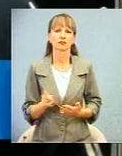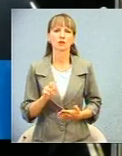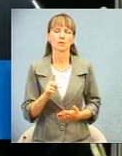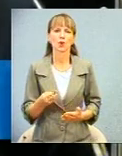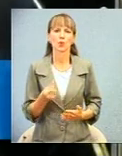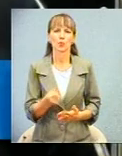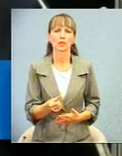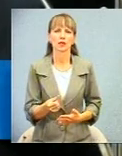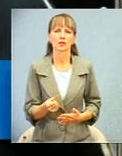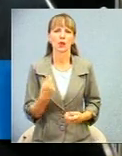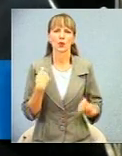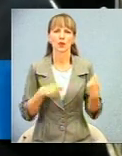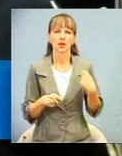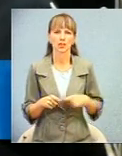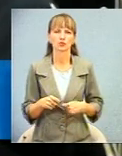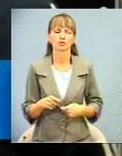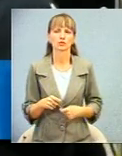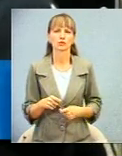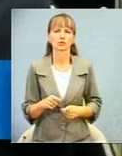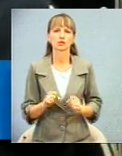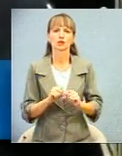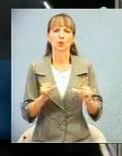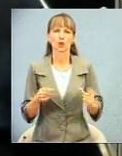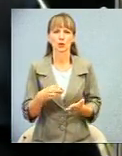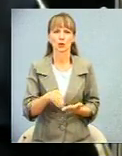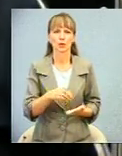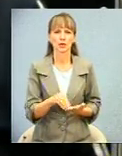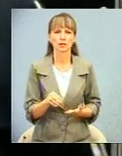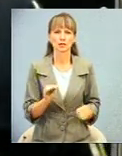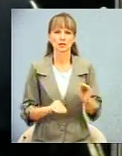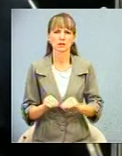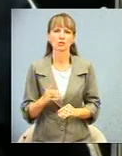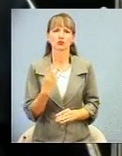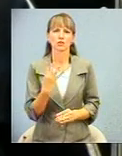там одежду, ну, школу скупити.